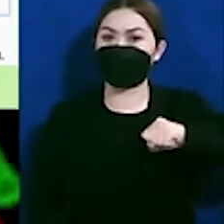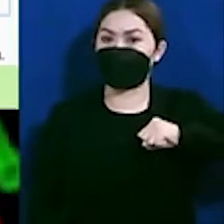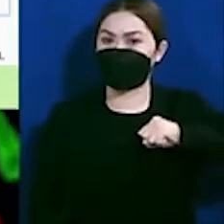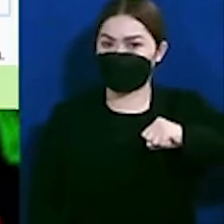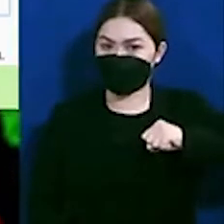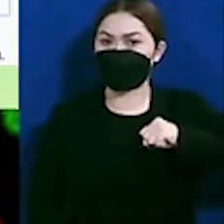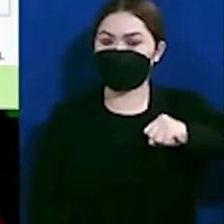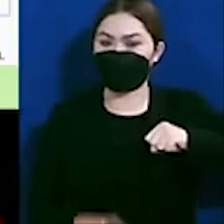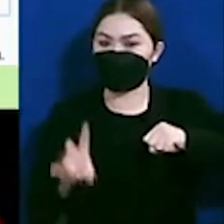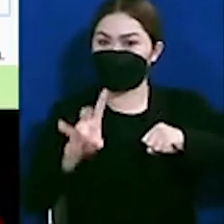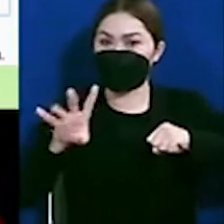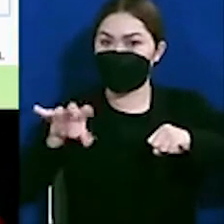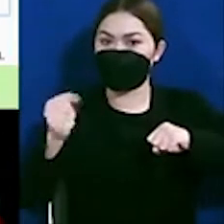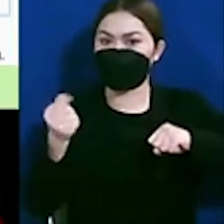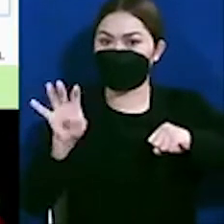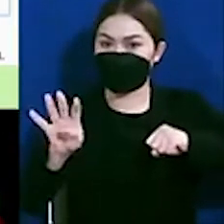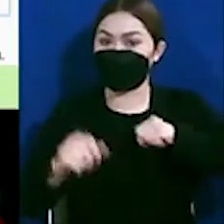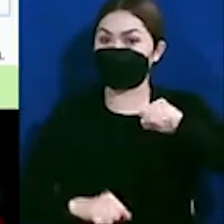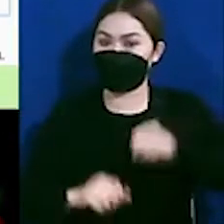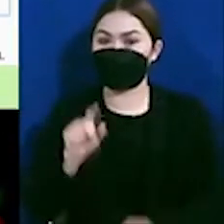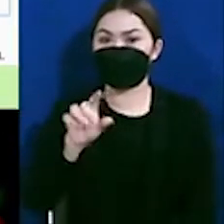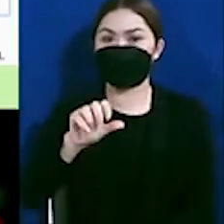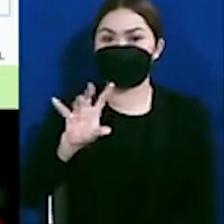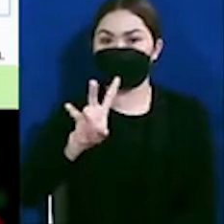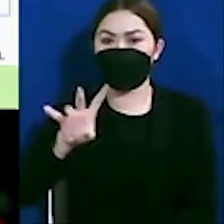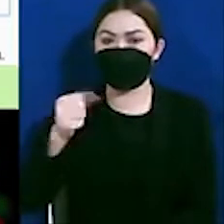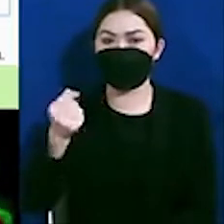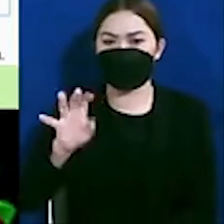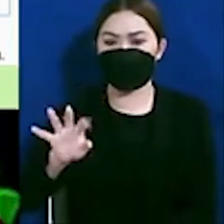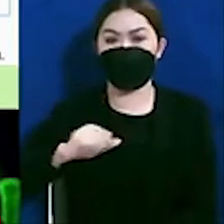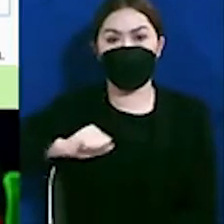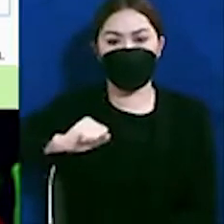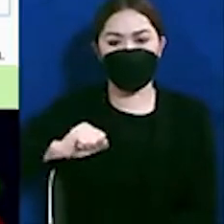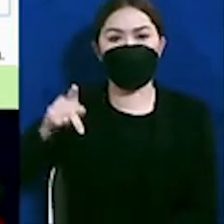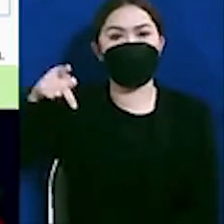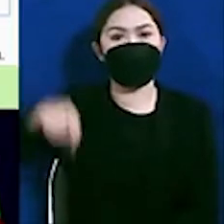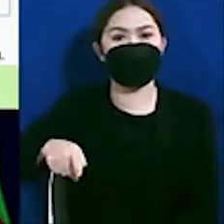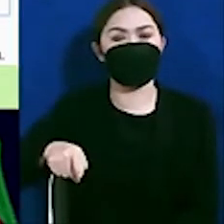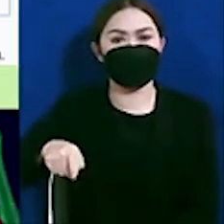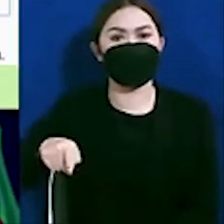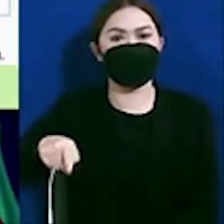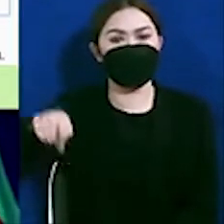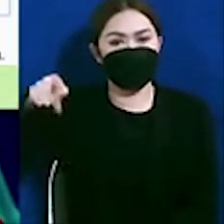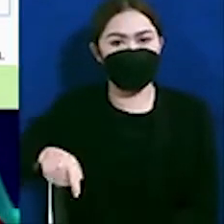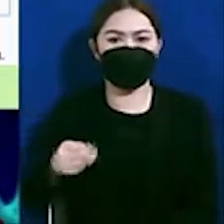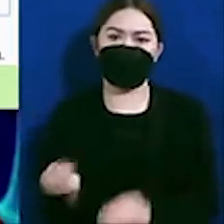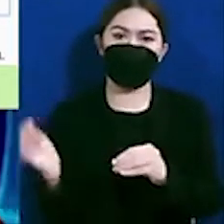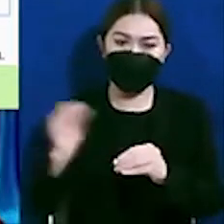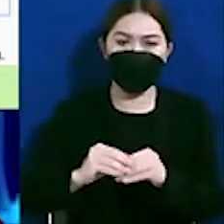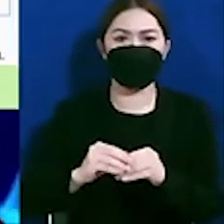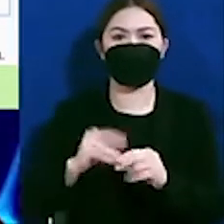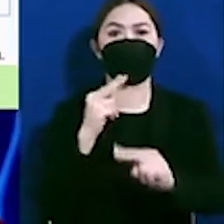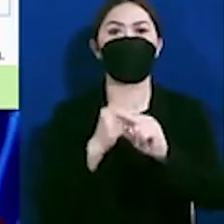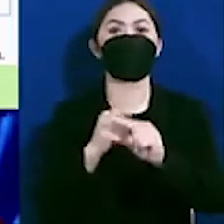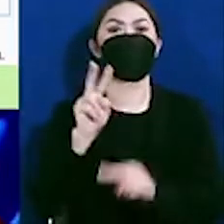ครับตัวเลขกัน 714นะครับเพราะทั้งขวาเนี่ยสีแดงเป็นพัน 206แปลว่าเตียง ICUเพิ่มมาเกือบเท่า